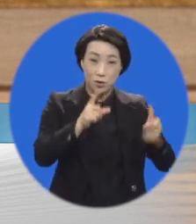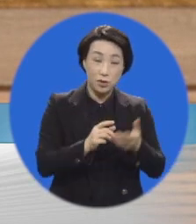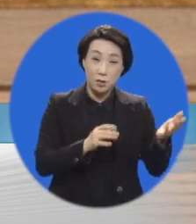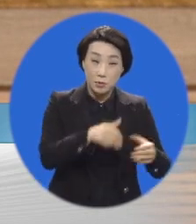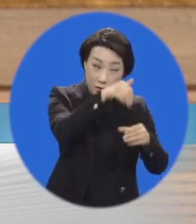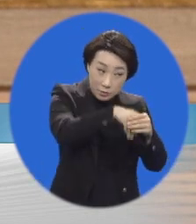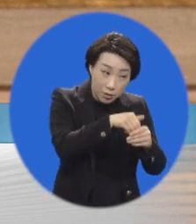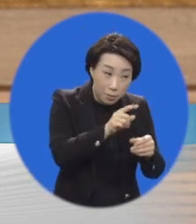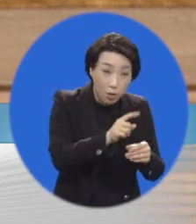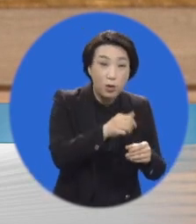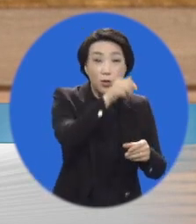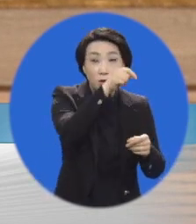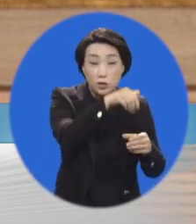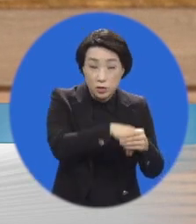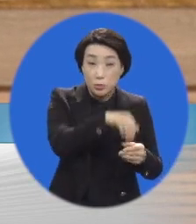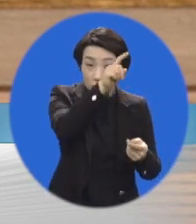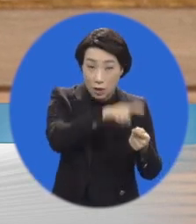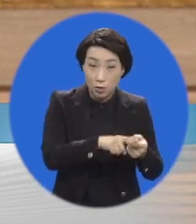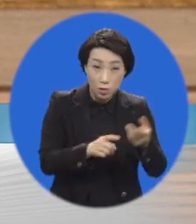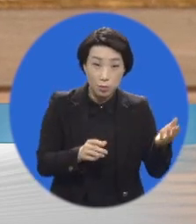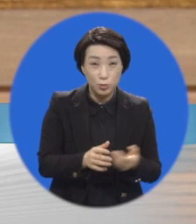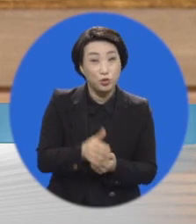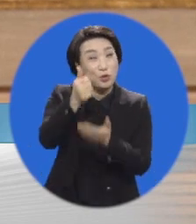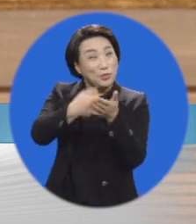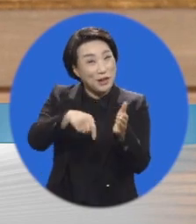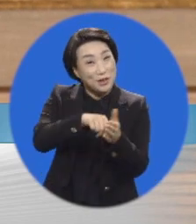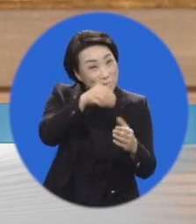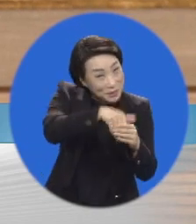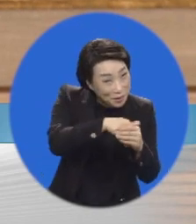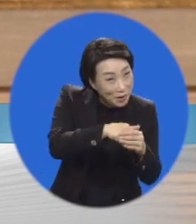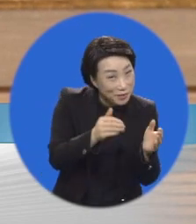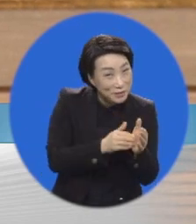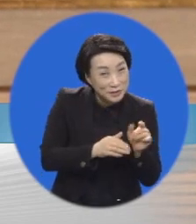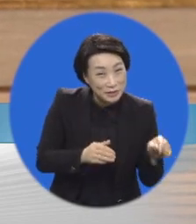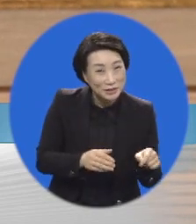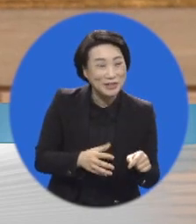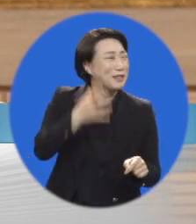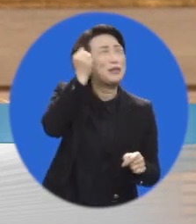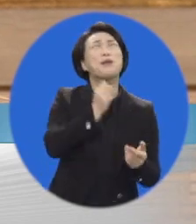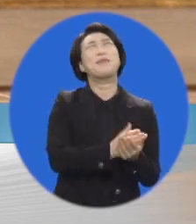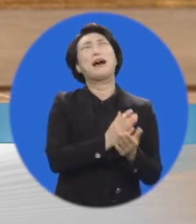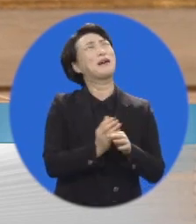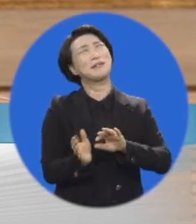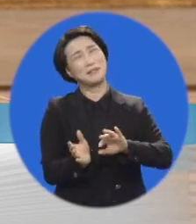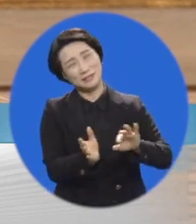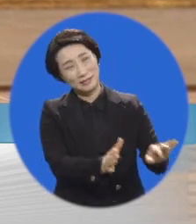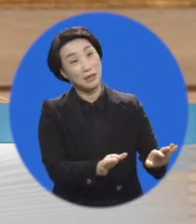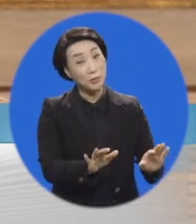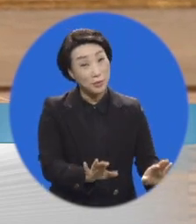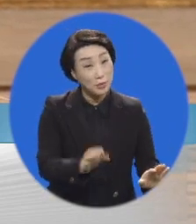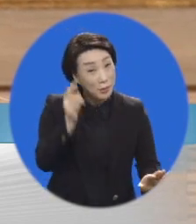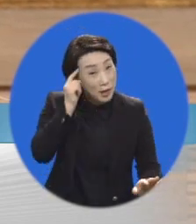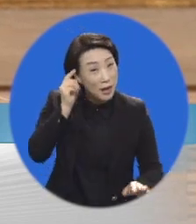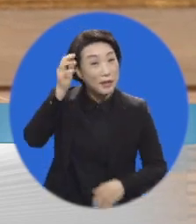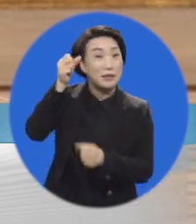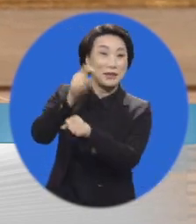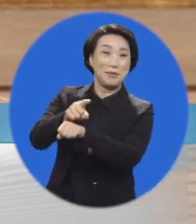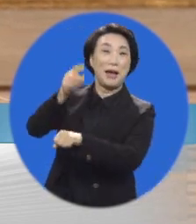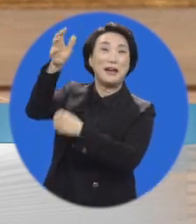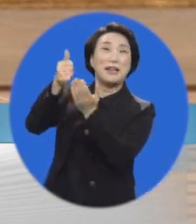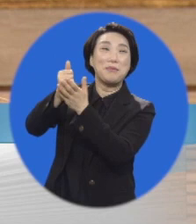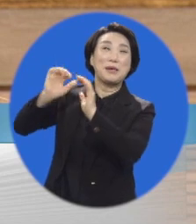것은 심은 대로, 아마 주를 위해 심은 것은 아마 지옥도 하지 마라. 왜? 하나님이 이미 하나님의